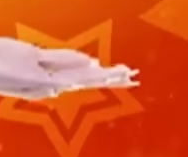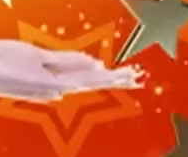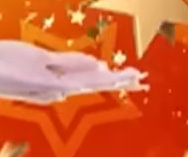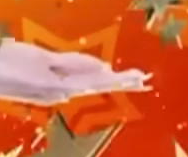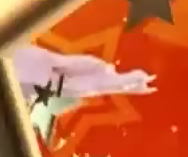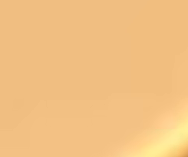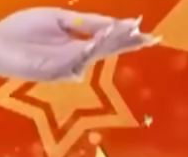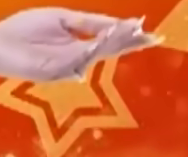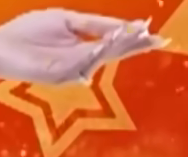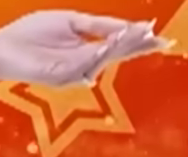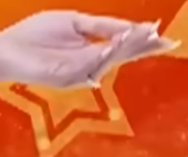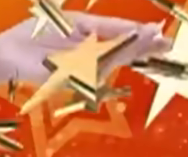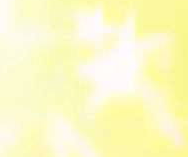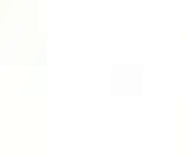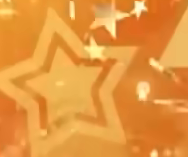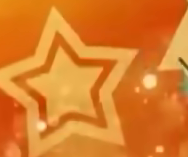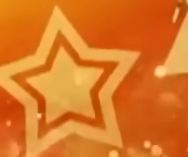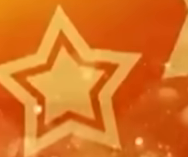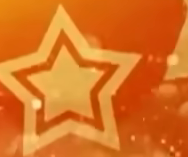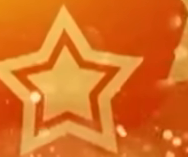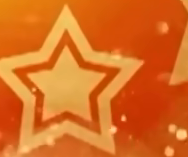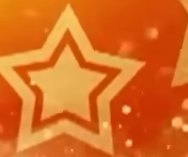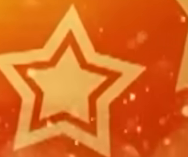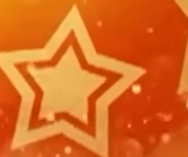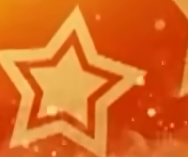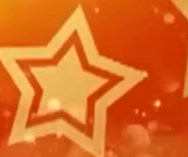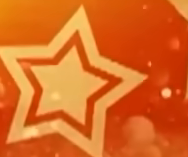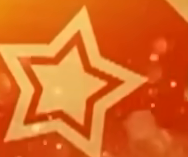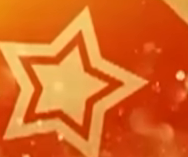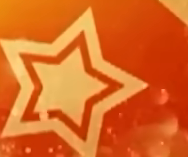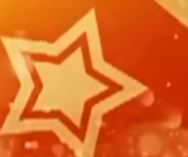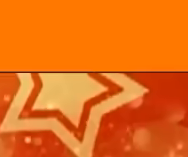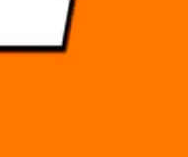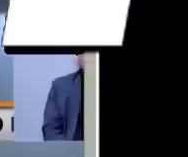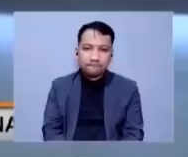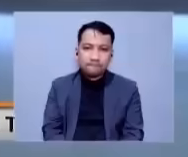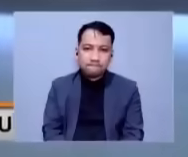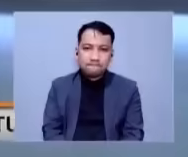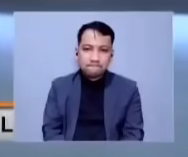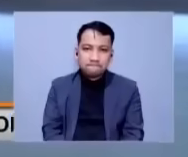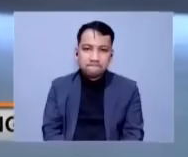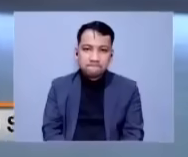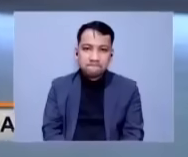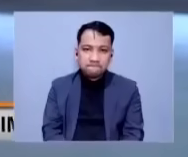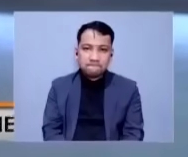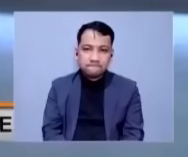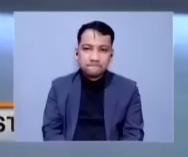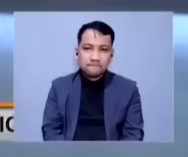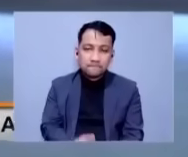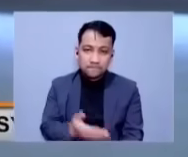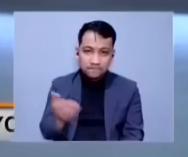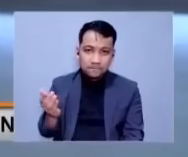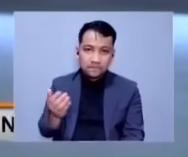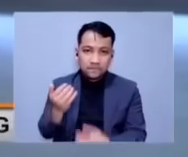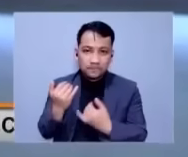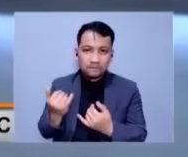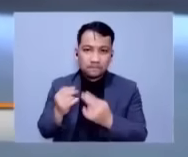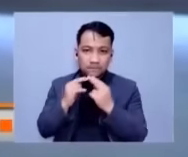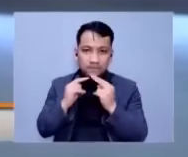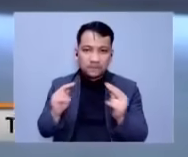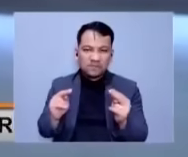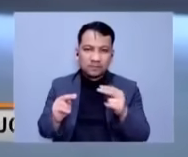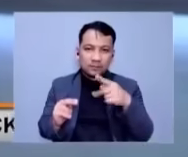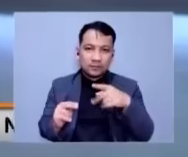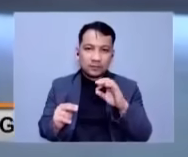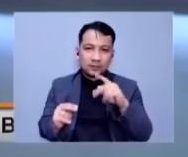Showbiz, eto na nga! Mga kapatid, eto na nga, P-pop